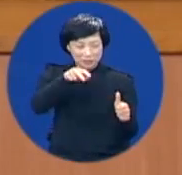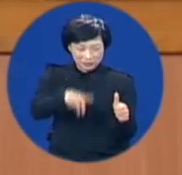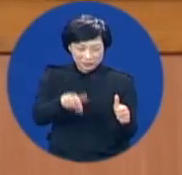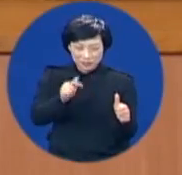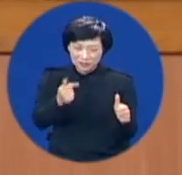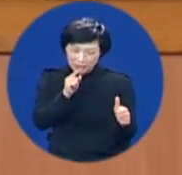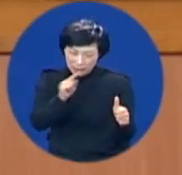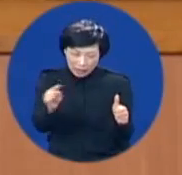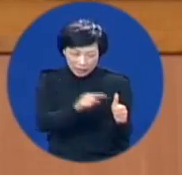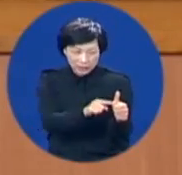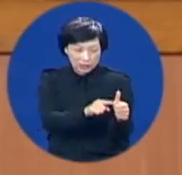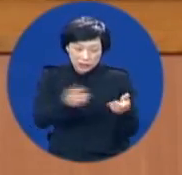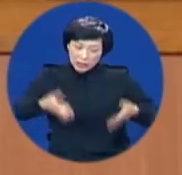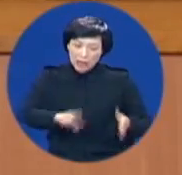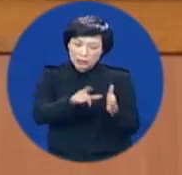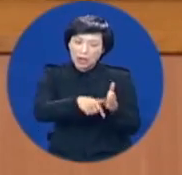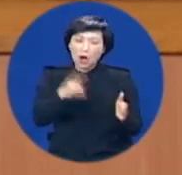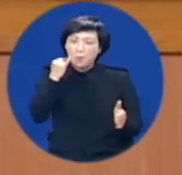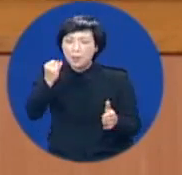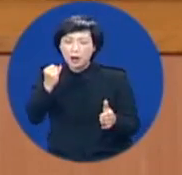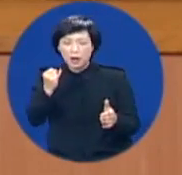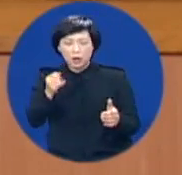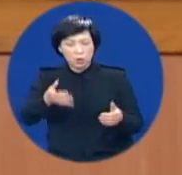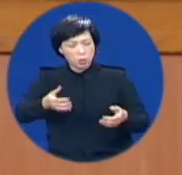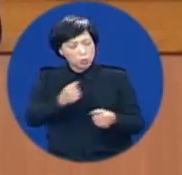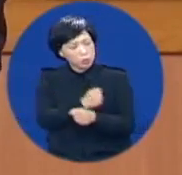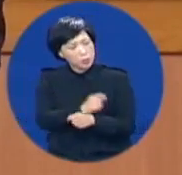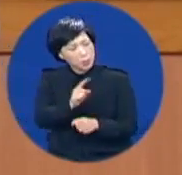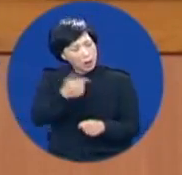날 때 엄마가 어떻게 난 줄 알아?